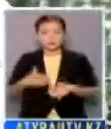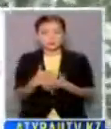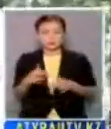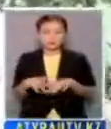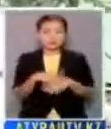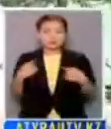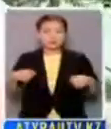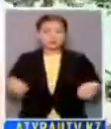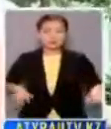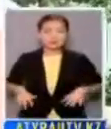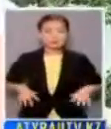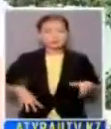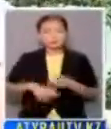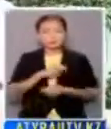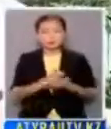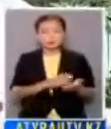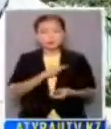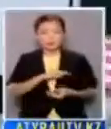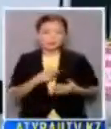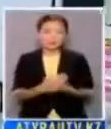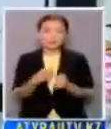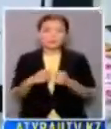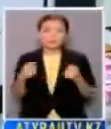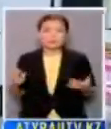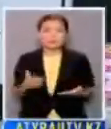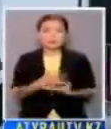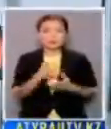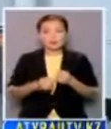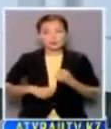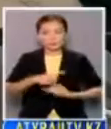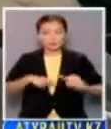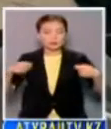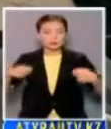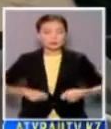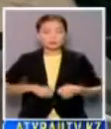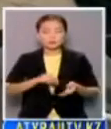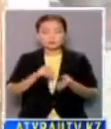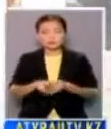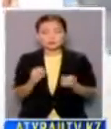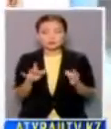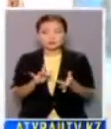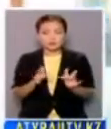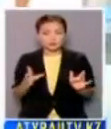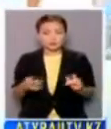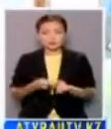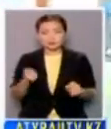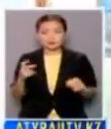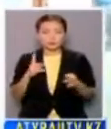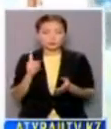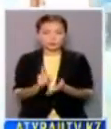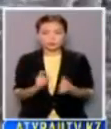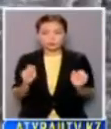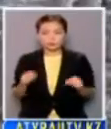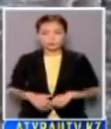Ірі сауда нысандары мен базарлардың қызметі жанданды. Осы ретте кәсіпкерлер рұқсат қағазын арнайы электрондық порталдан алуына